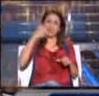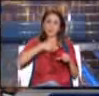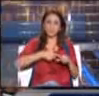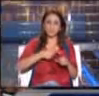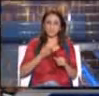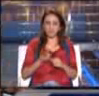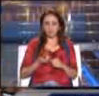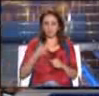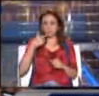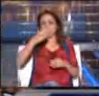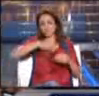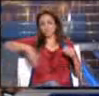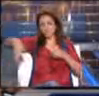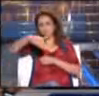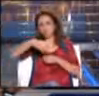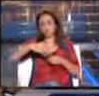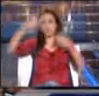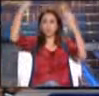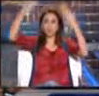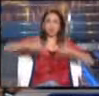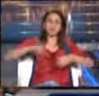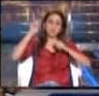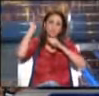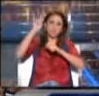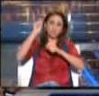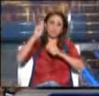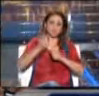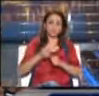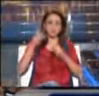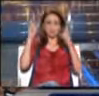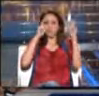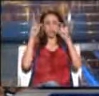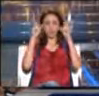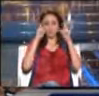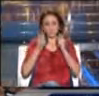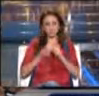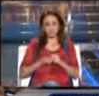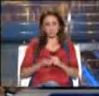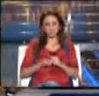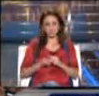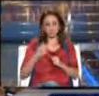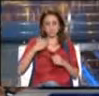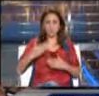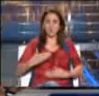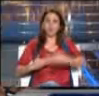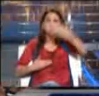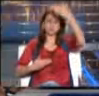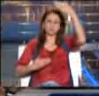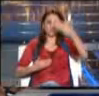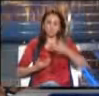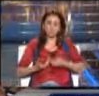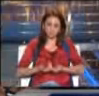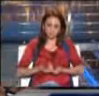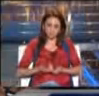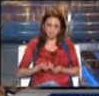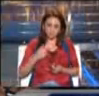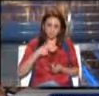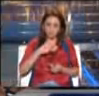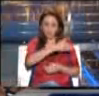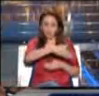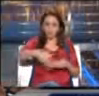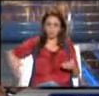معرفش يلفوا من ورا وعايزين يهدوا حيطه وعايزين يروحوا من ورا، والامن حسسني ان انا خلاص عملت خط برليف، عديت خط برليف في الماتش ده وطلعت بماتش